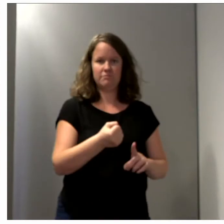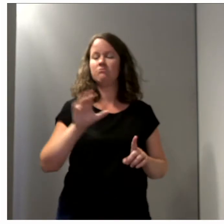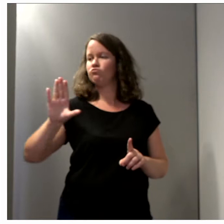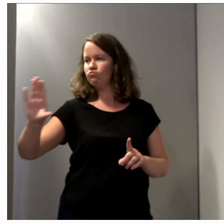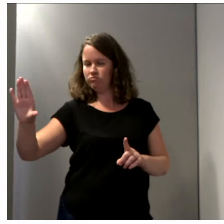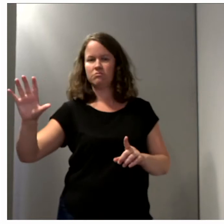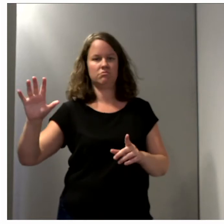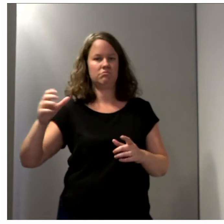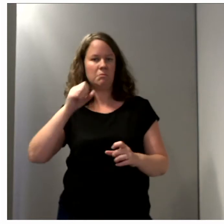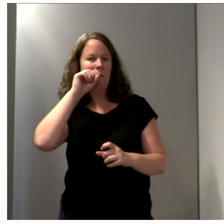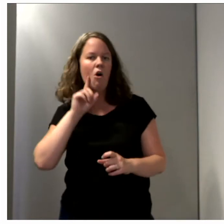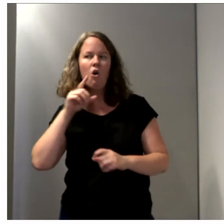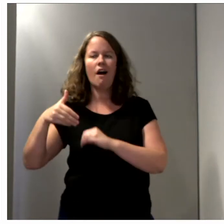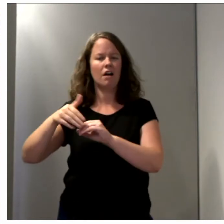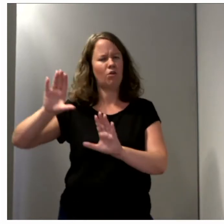de handicap